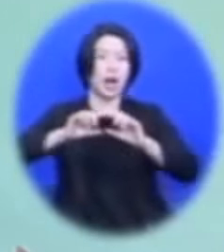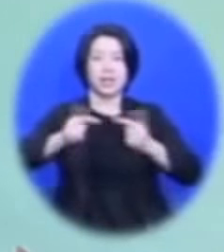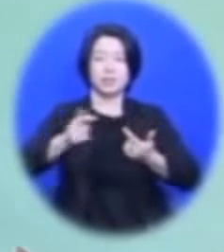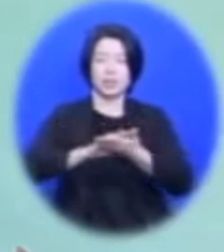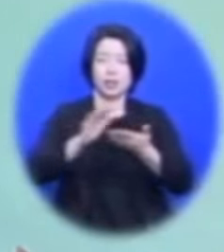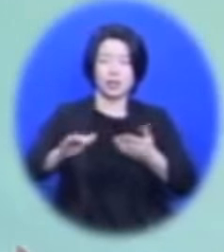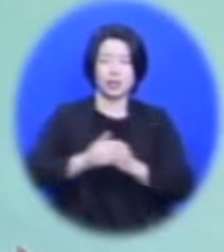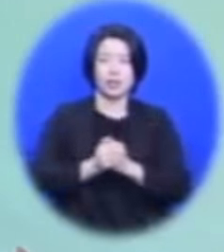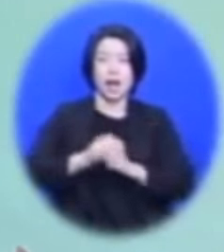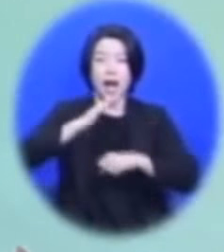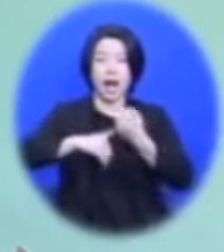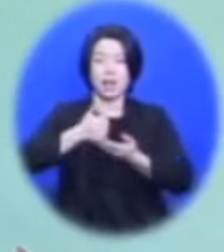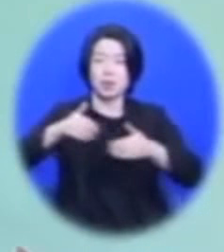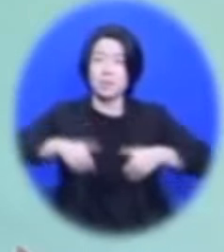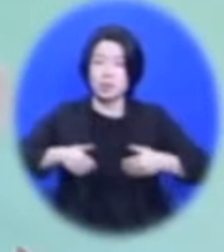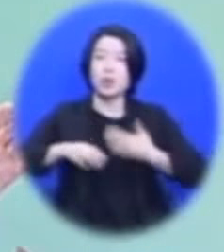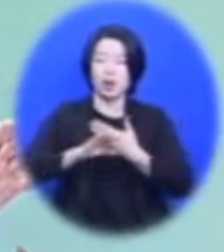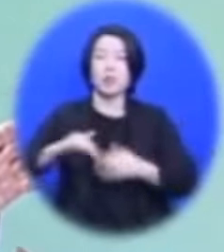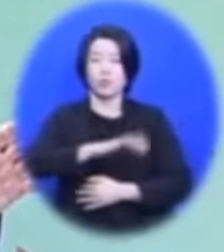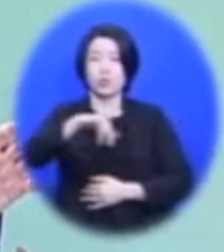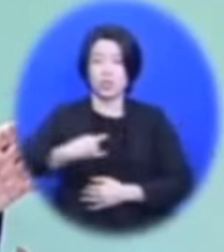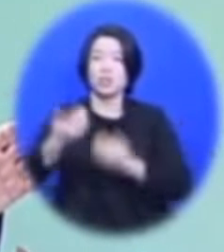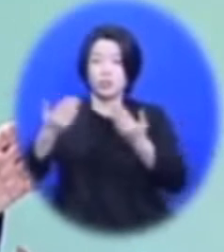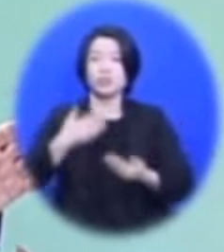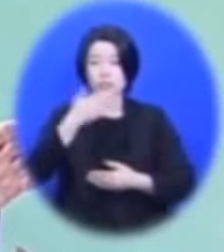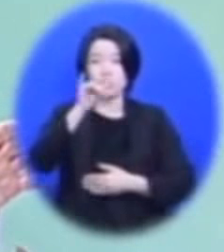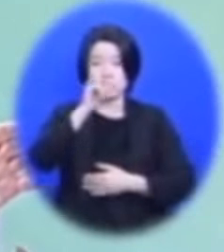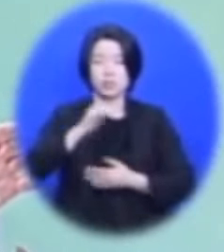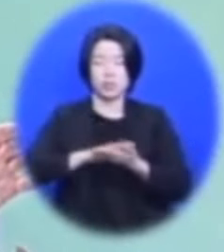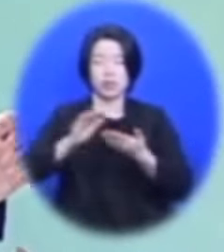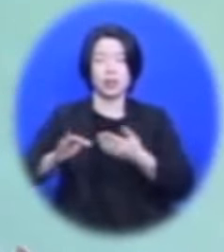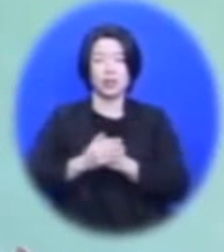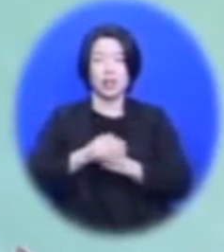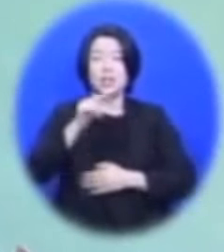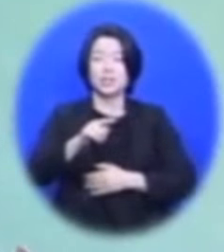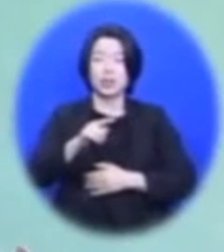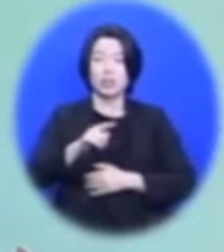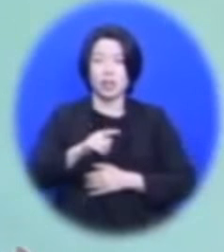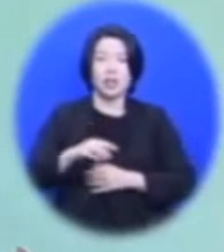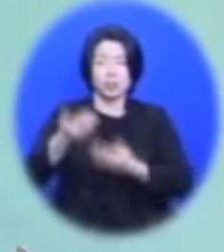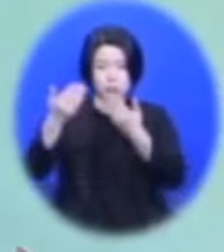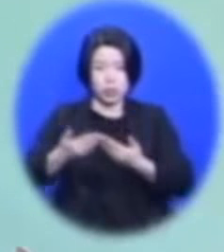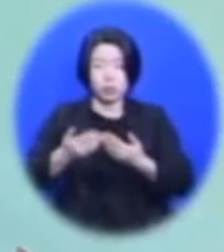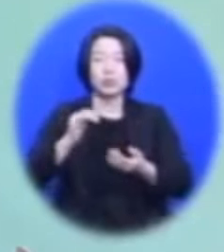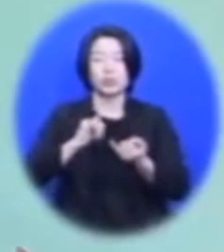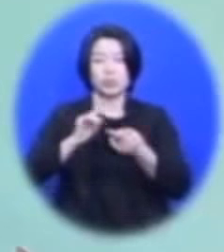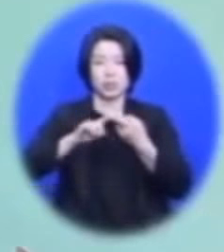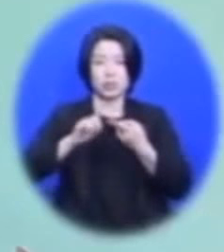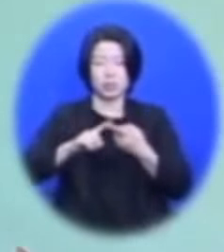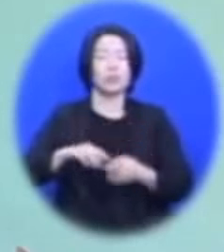하나님이 필요하시면 우리에게 주실 수 있어요. 그건 부산물입니다. 주셔도 되고 안 주셔도